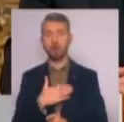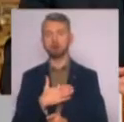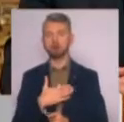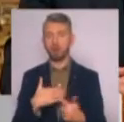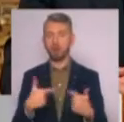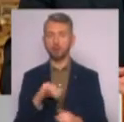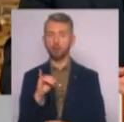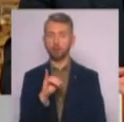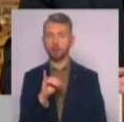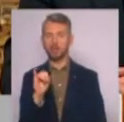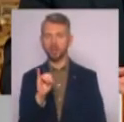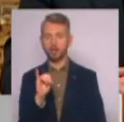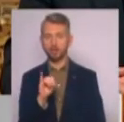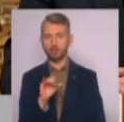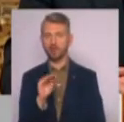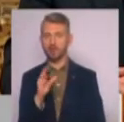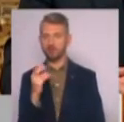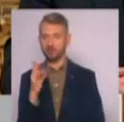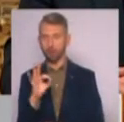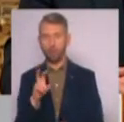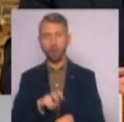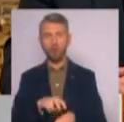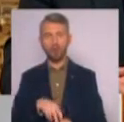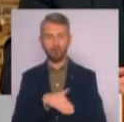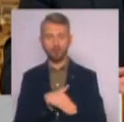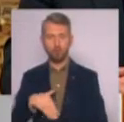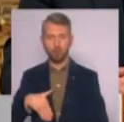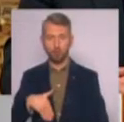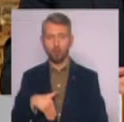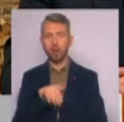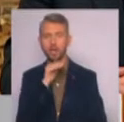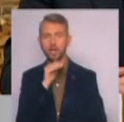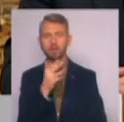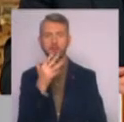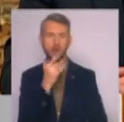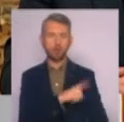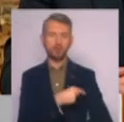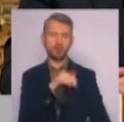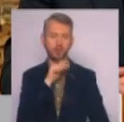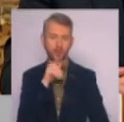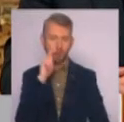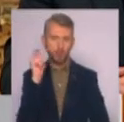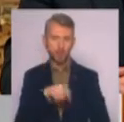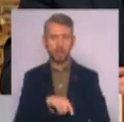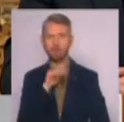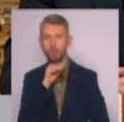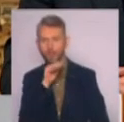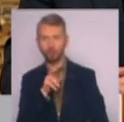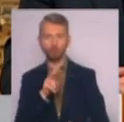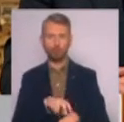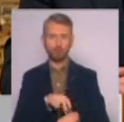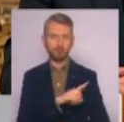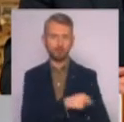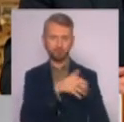Іванович Фещенко, лікар-пульмонолог, академік Національної медичної академії України, професор, доктор медичних наук,